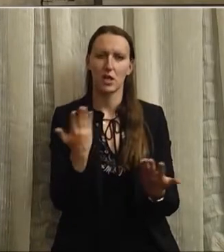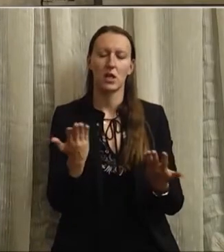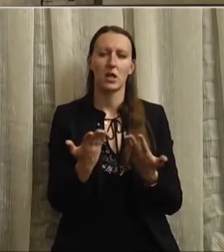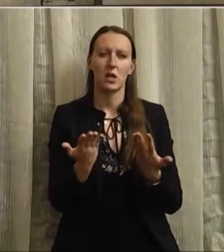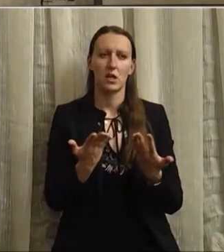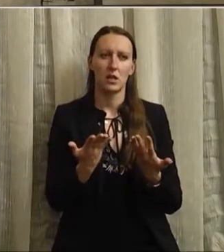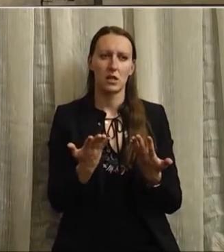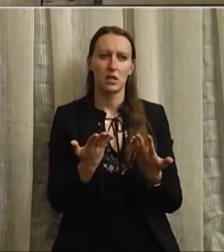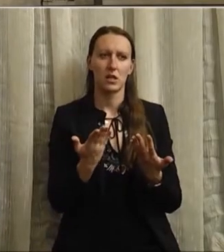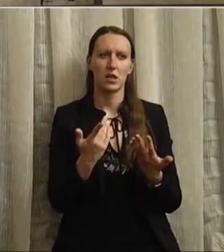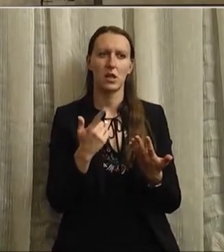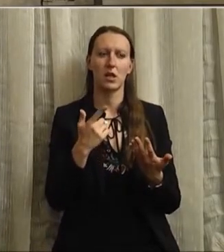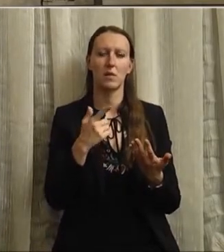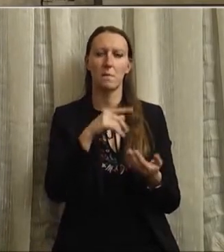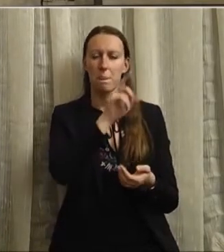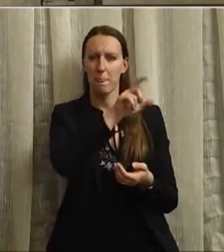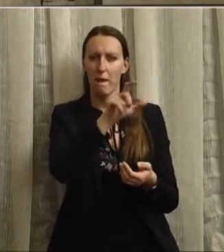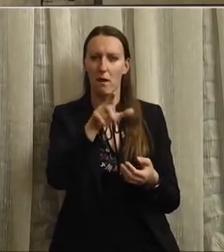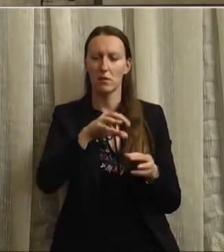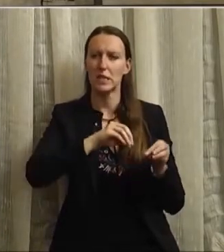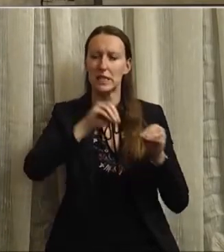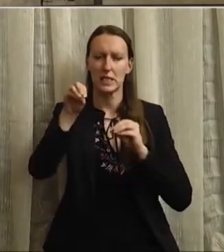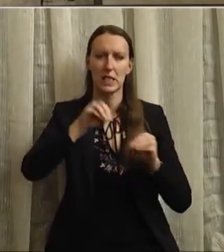gdje i sudionici